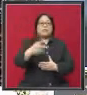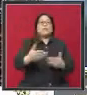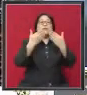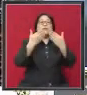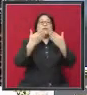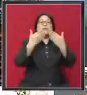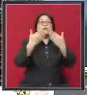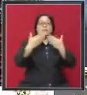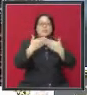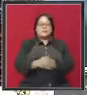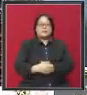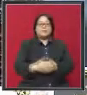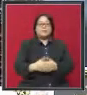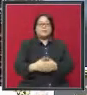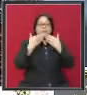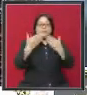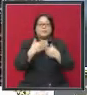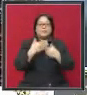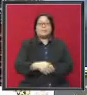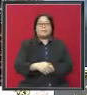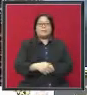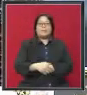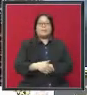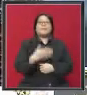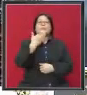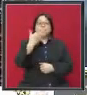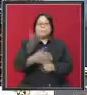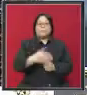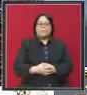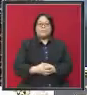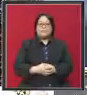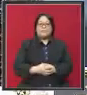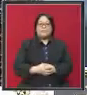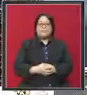Terima kasih, terima kasih, Pak Menteri. Terima kasih, terima kasih. Terima kasih.